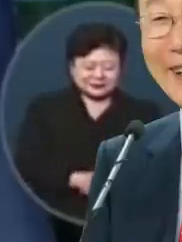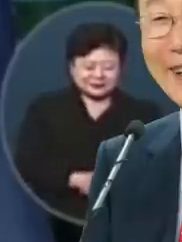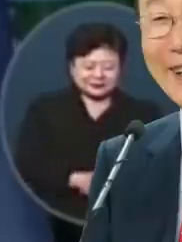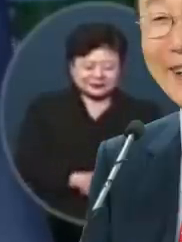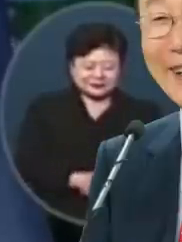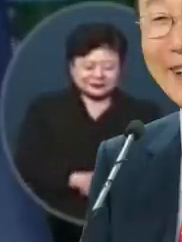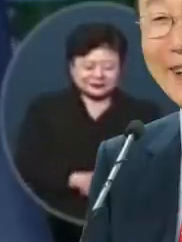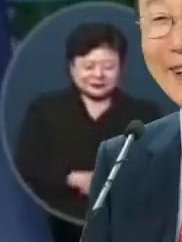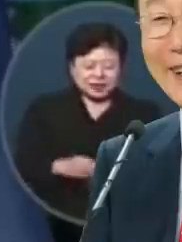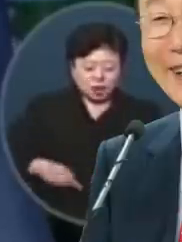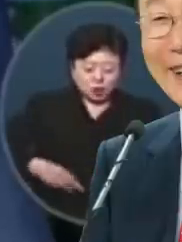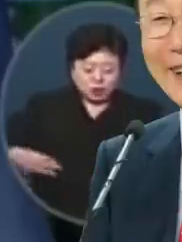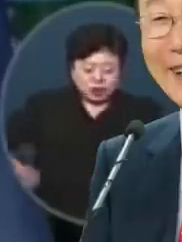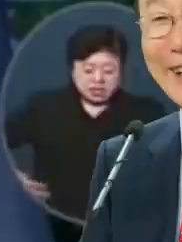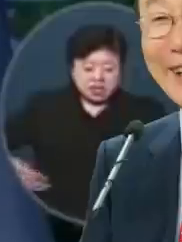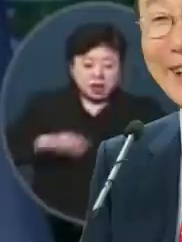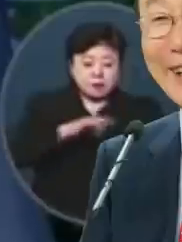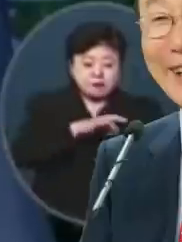옆구리 뼈를